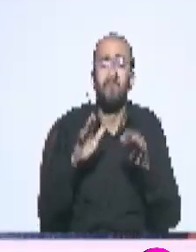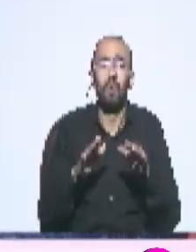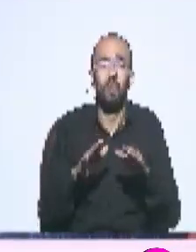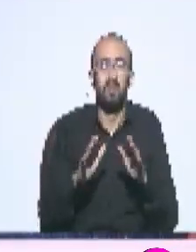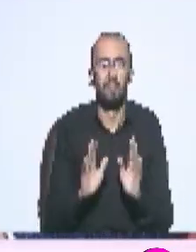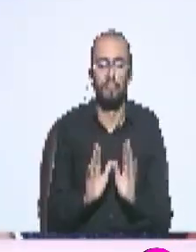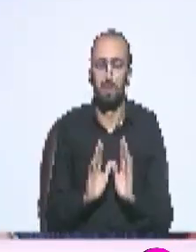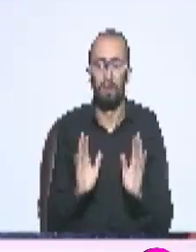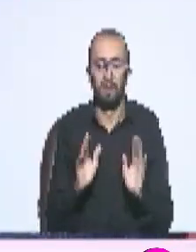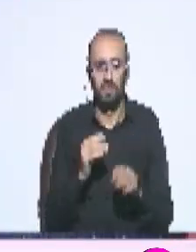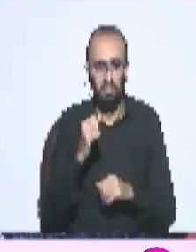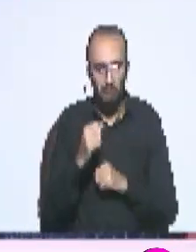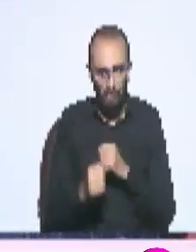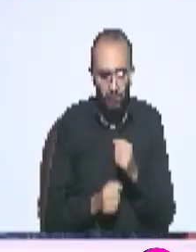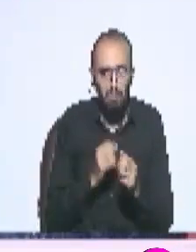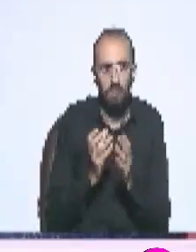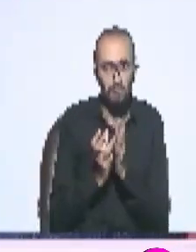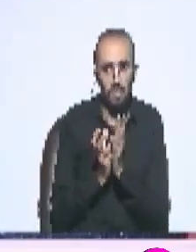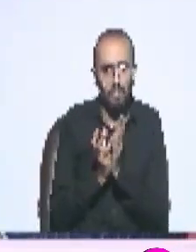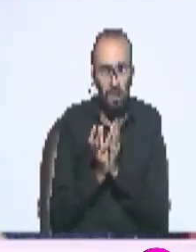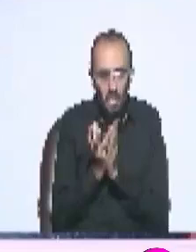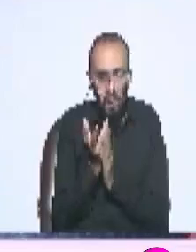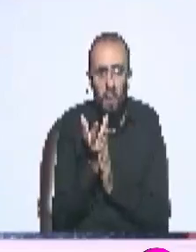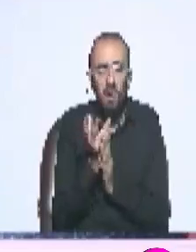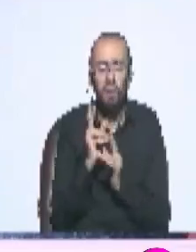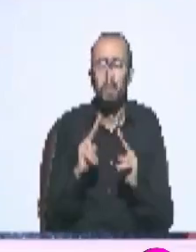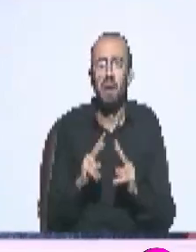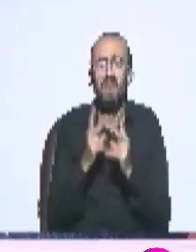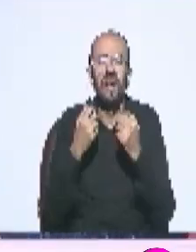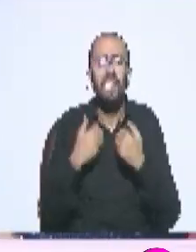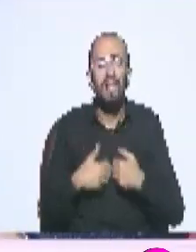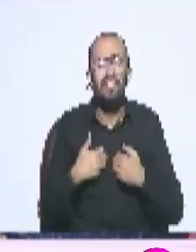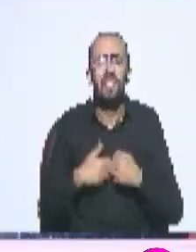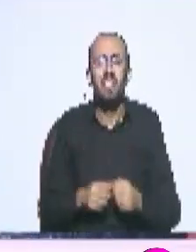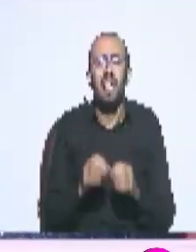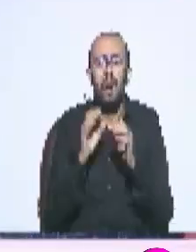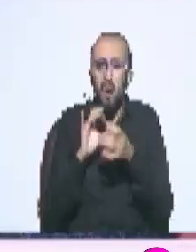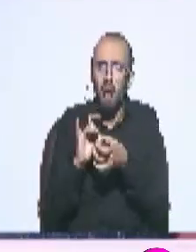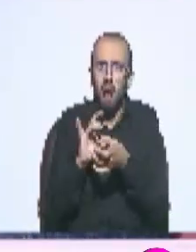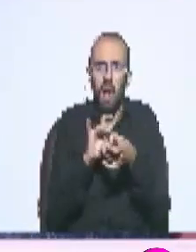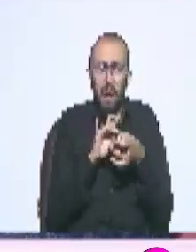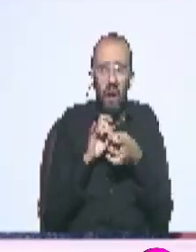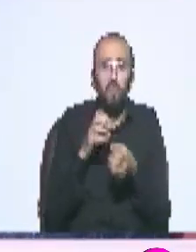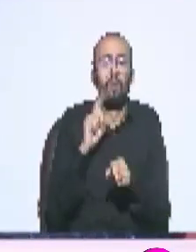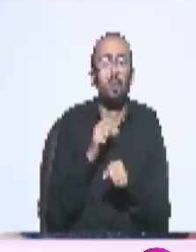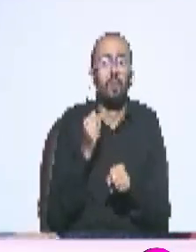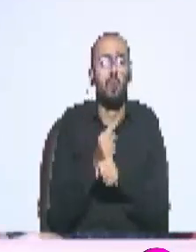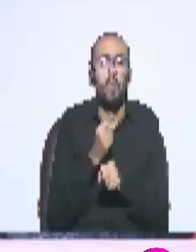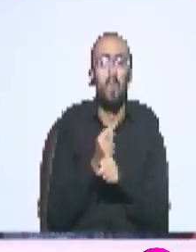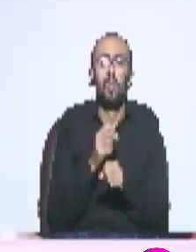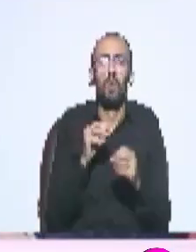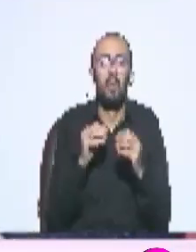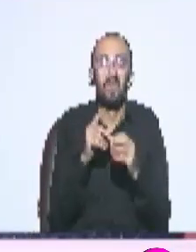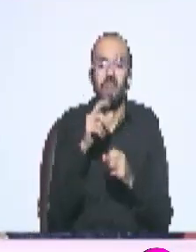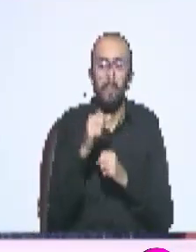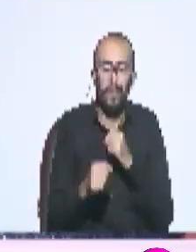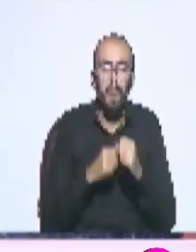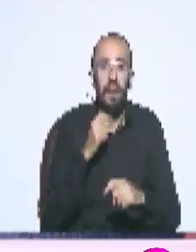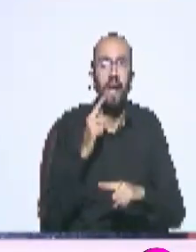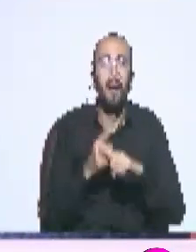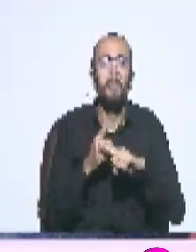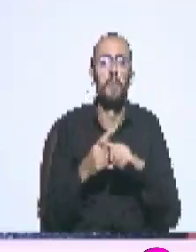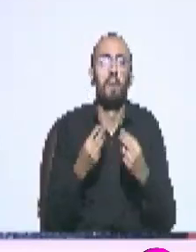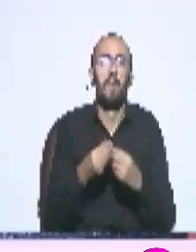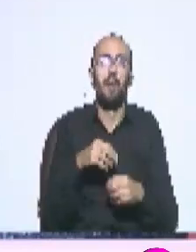بنتعلم وبنشتغل فيه ونتطور فيه وبيفرق في نفسينا وفي علاقاتنا وفي اشغالنا هو الطريقه الايجابيه في